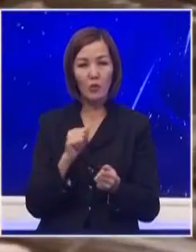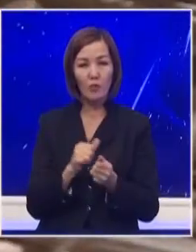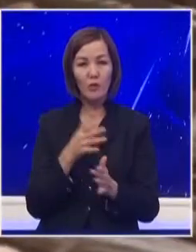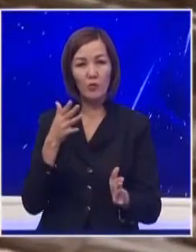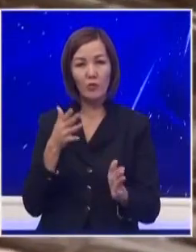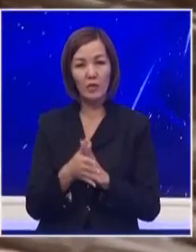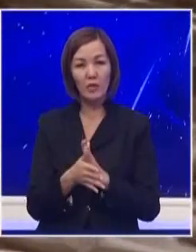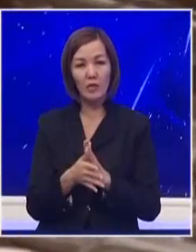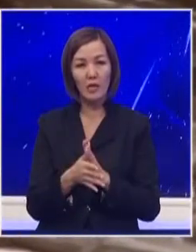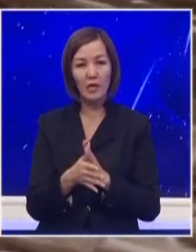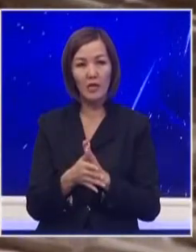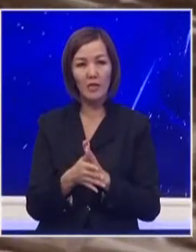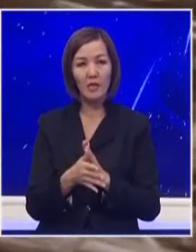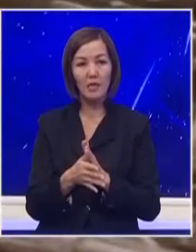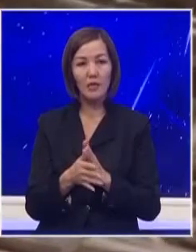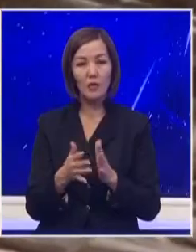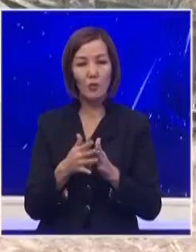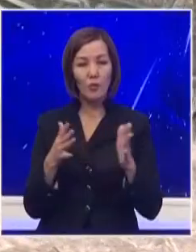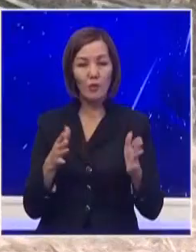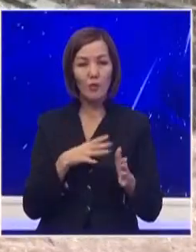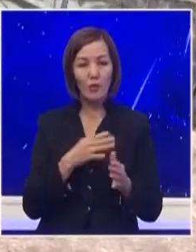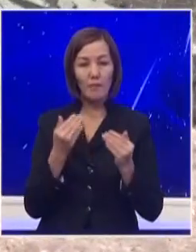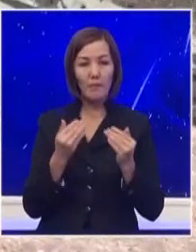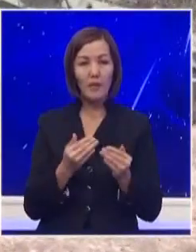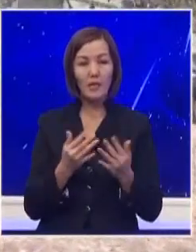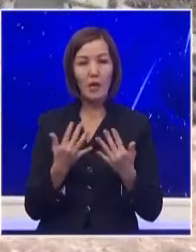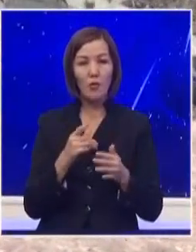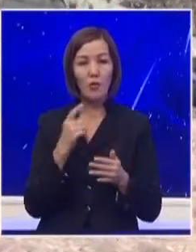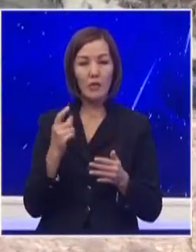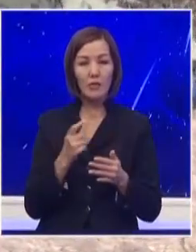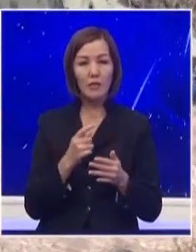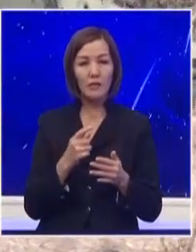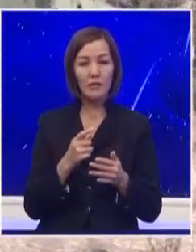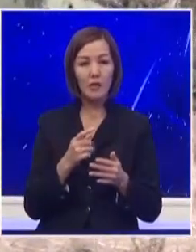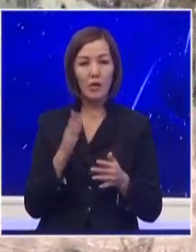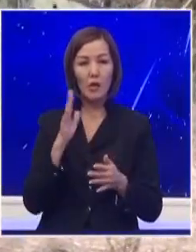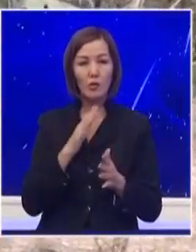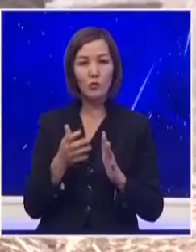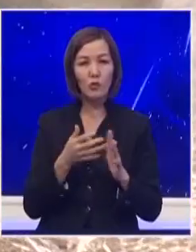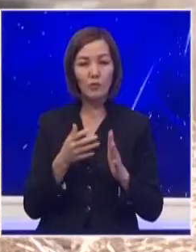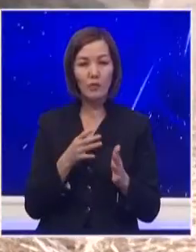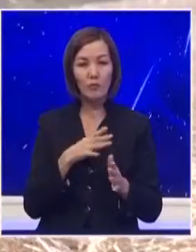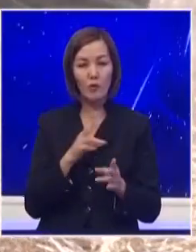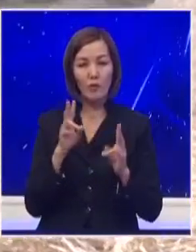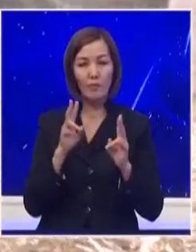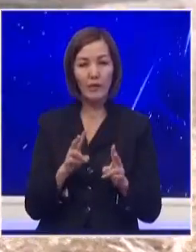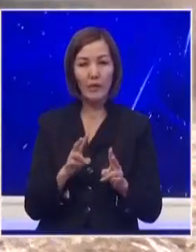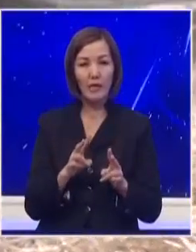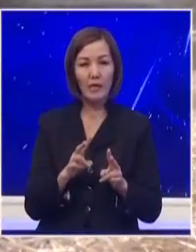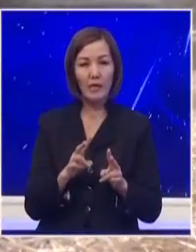Субсидия беріледі, енді сосын кейін тыңайтқыш арзандатылған аламыз. Жанармайдан да кішкене